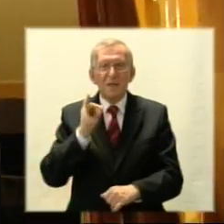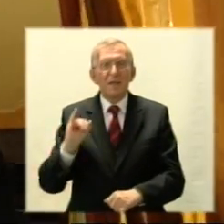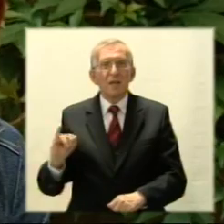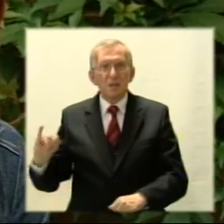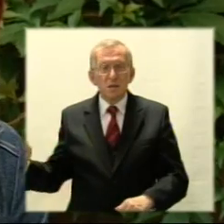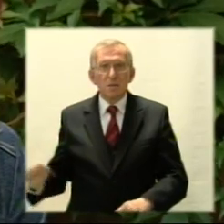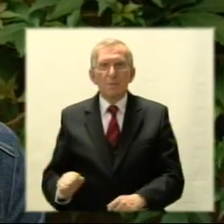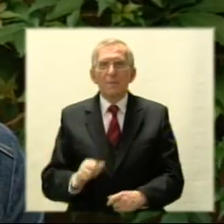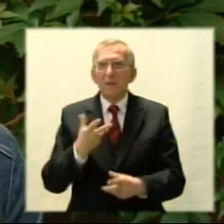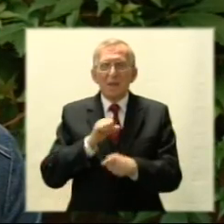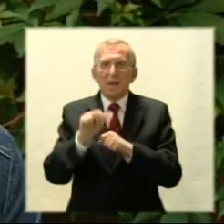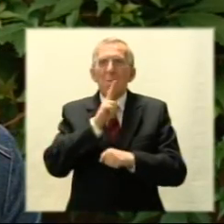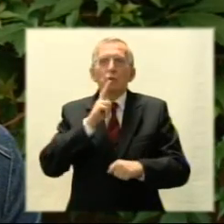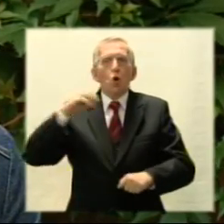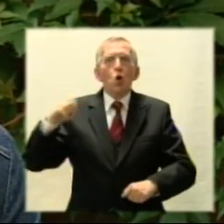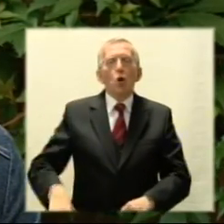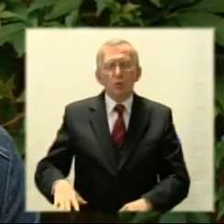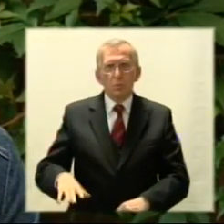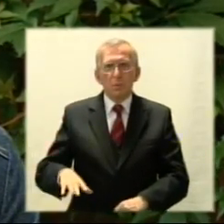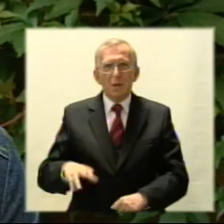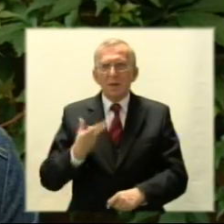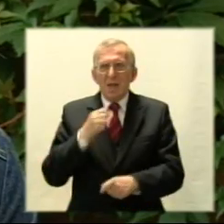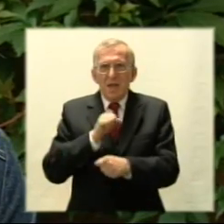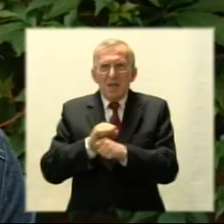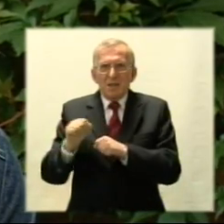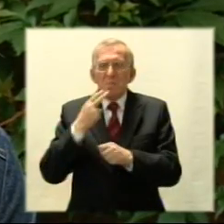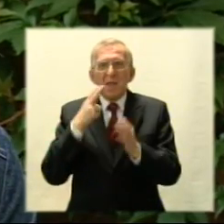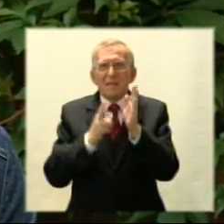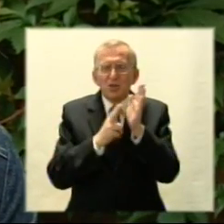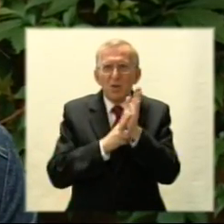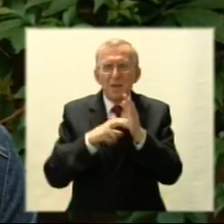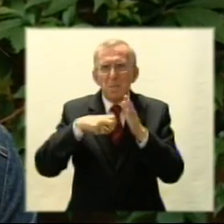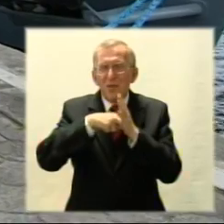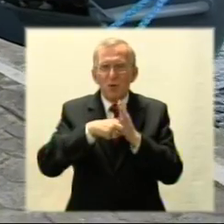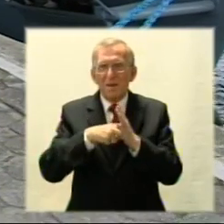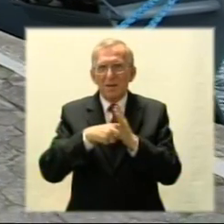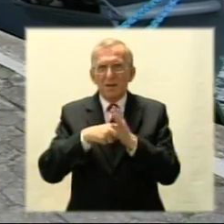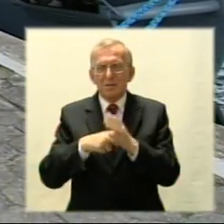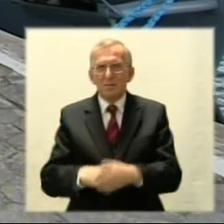dzieci nie jestem matką gorszej kategorii nie jestem Naznaczona nie jestem